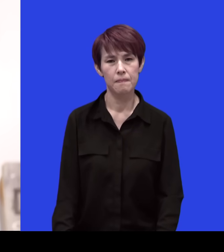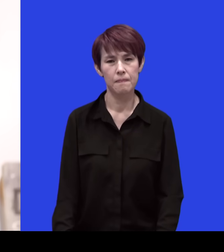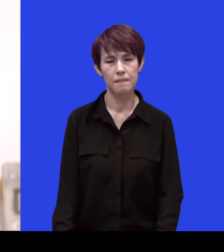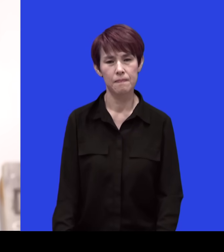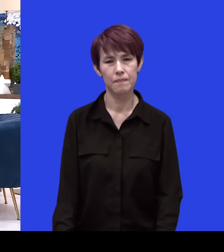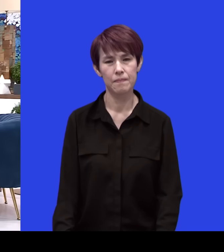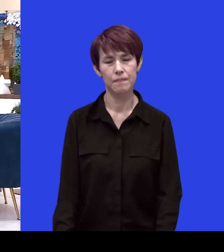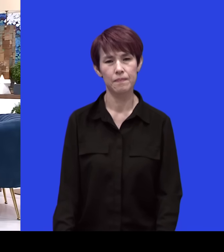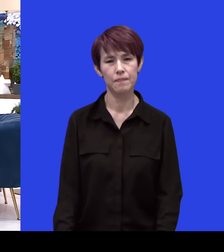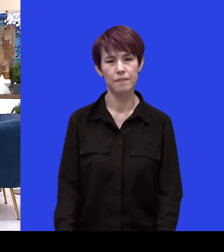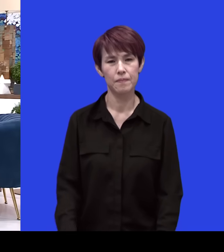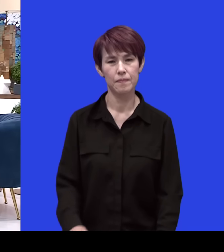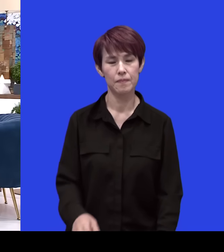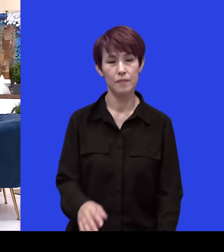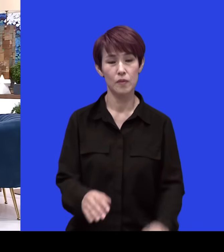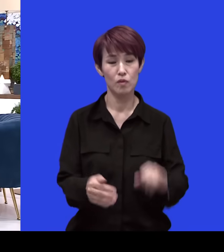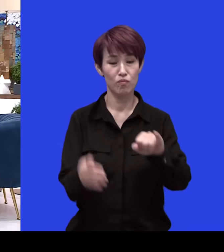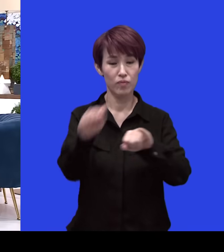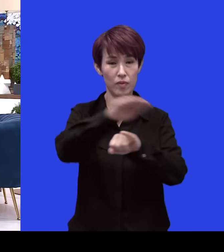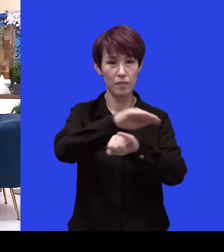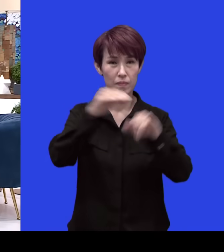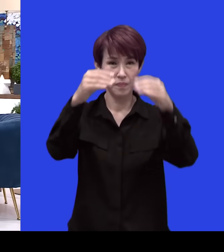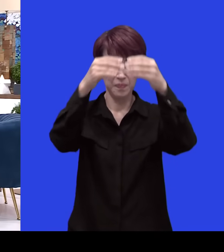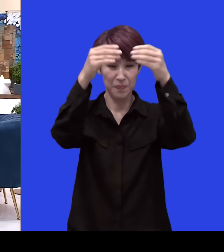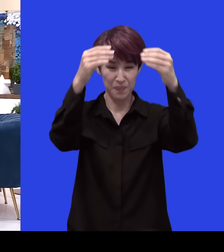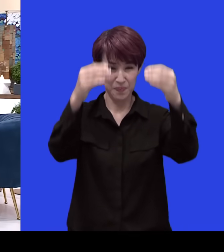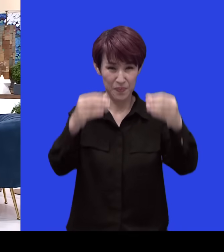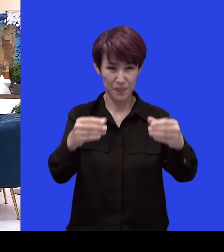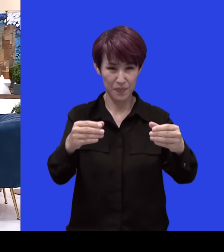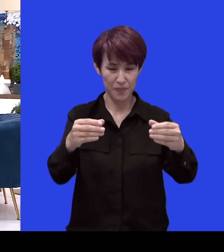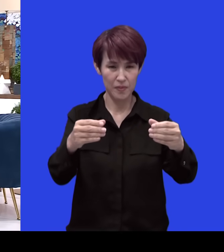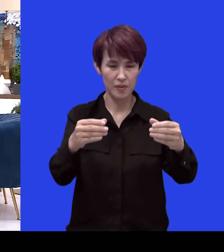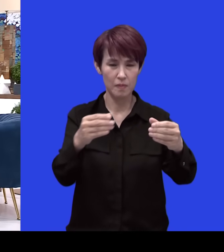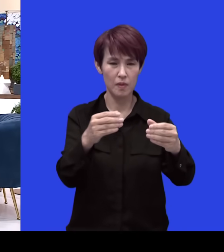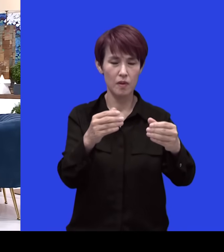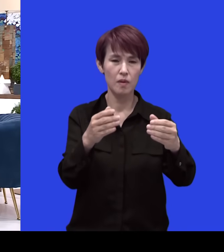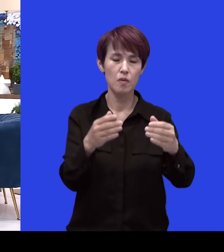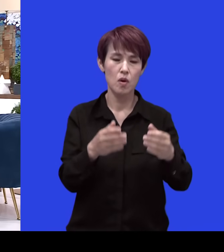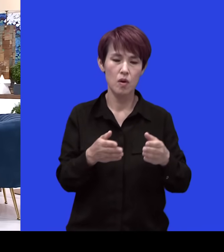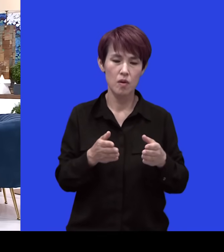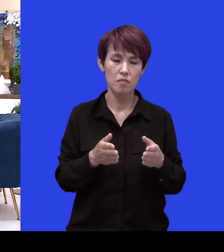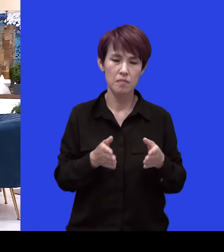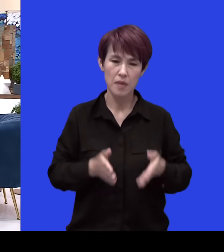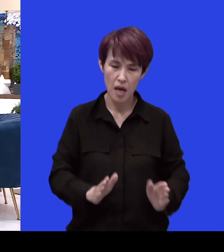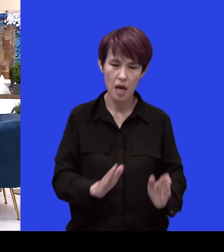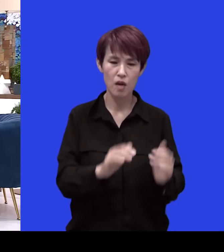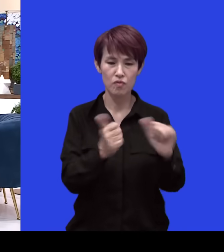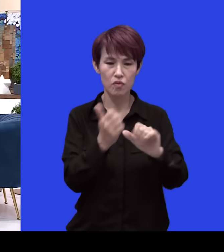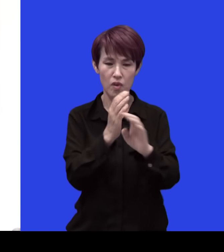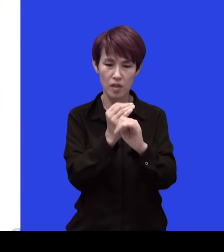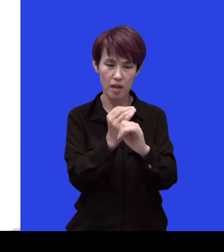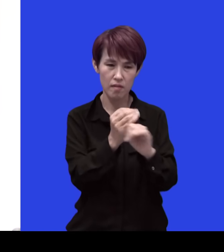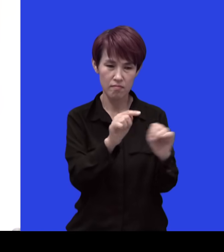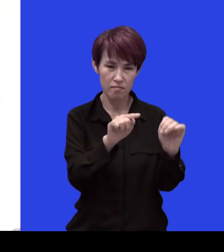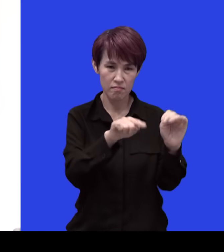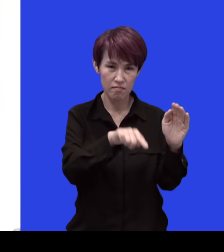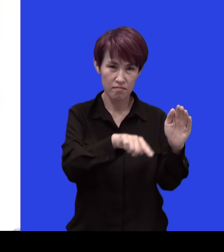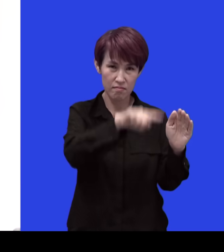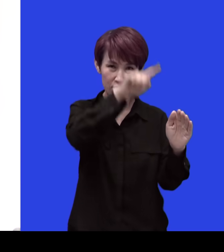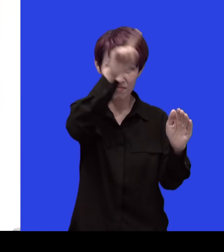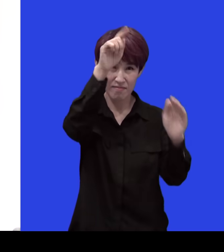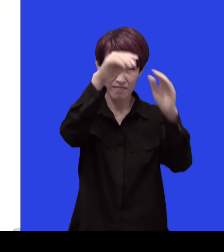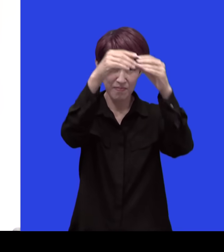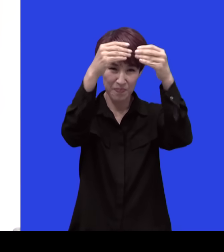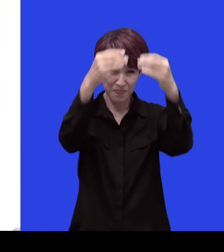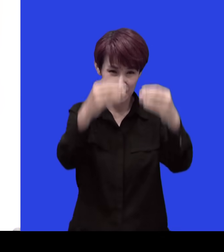비석에 이렇게 우은경 몇 년부터 몇 년까지 살았다 이렇게 써있는 예. 그 비석을 이제 가면